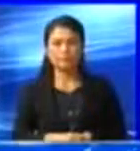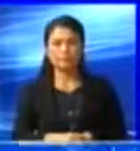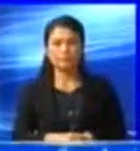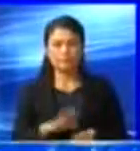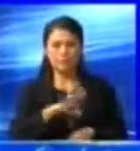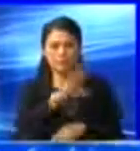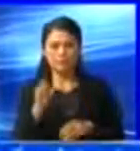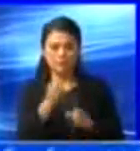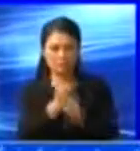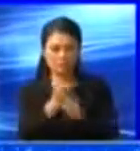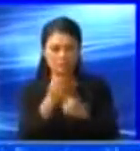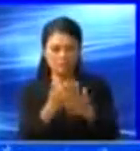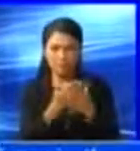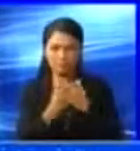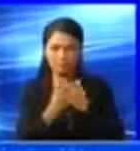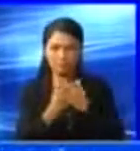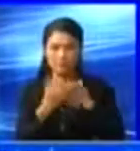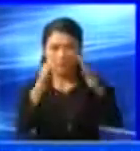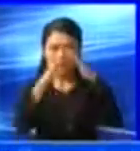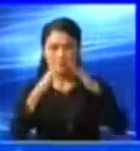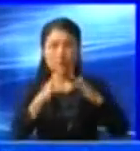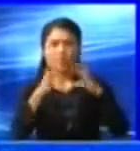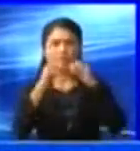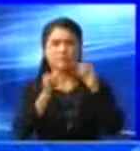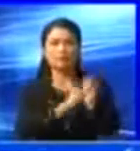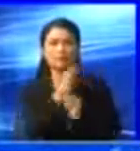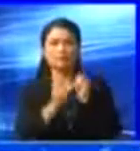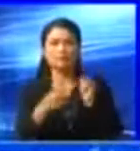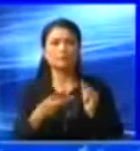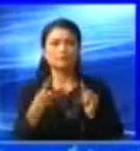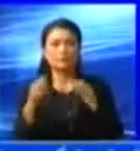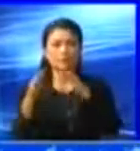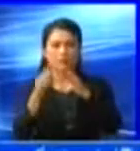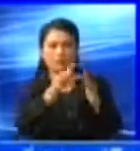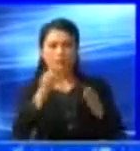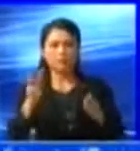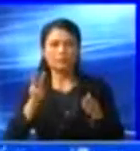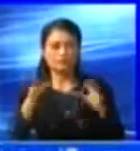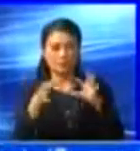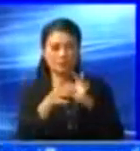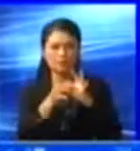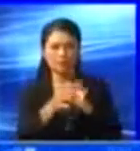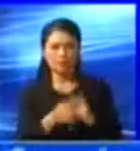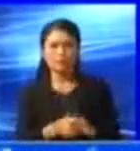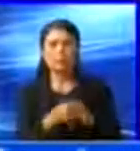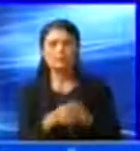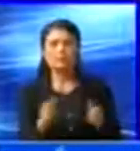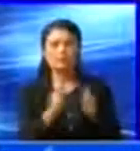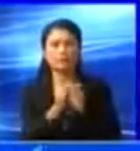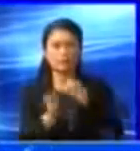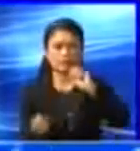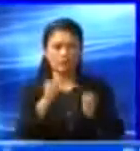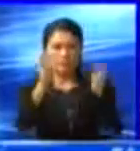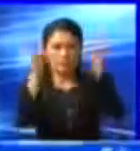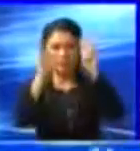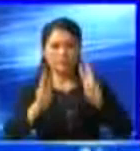កម្ពុជានឹងធ្វើជាម្ចាស់ផ្ទះរៀបចំកិច្ចប្រជុំអន្តរជាតិចំនួន2នៅក្រុងសៀមរាបដែលពាក់ព័ន្ធទៅនឹងការបន្សាំជាមួយនឹងការបម្រែបម្រួលអា